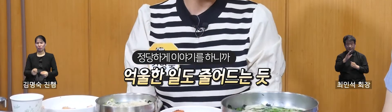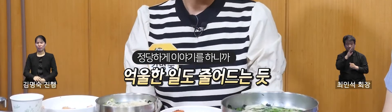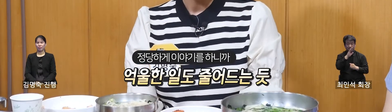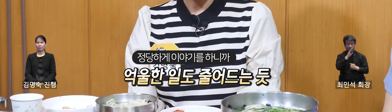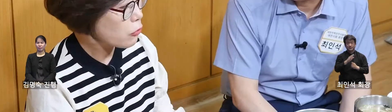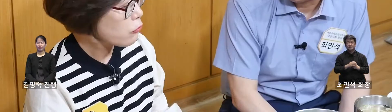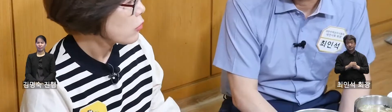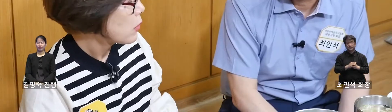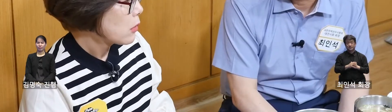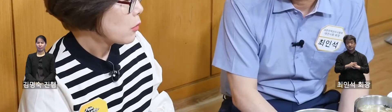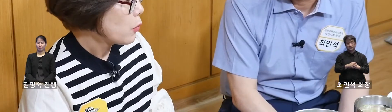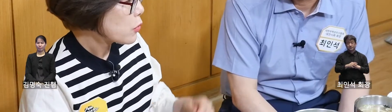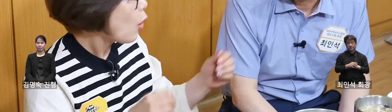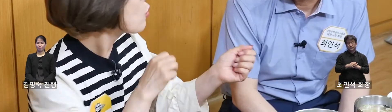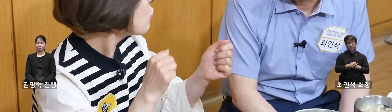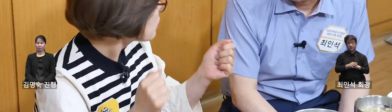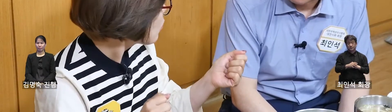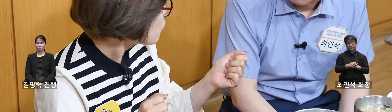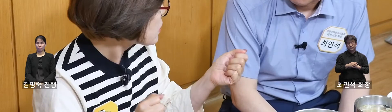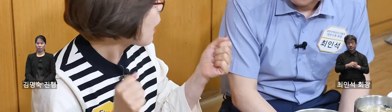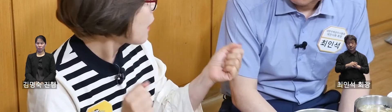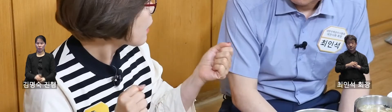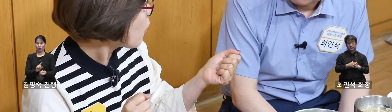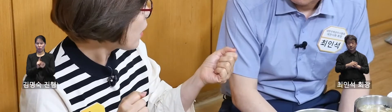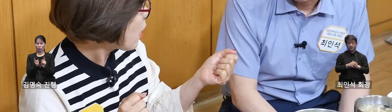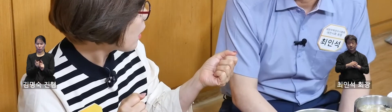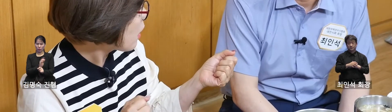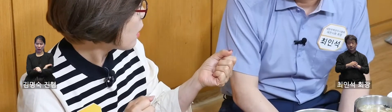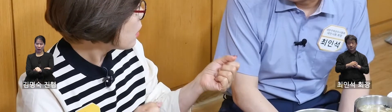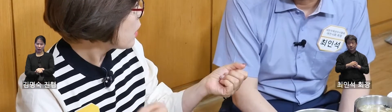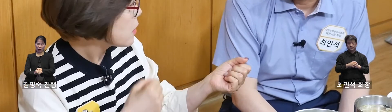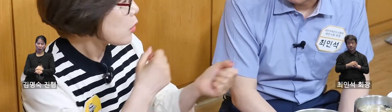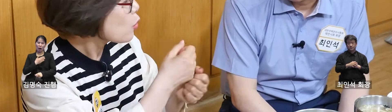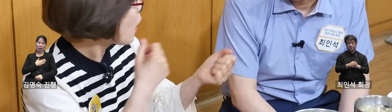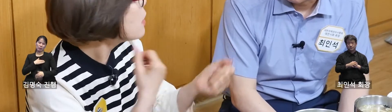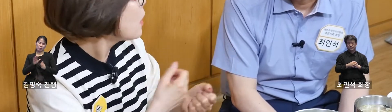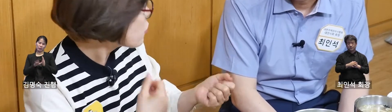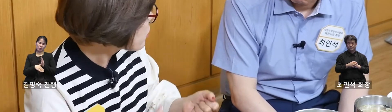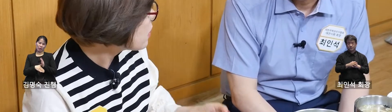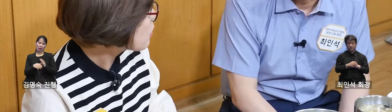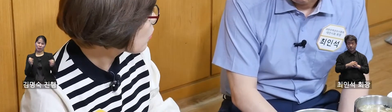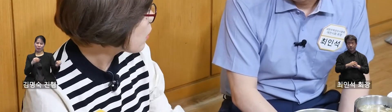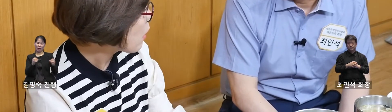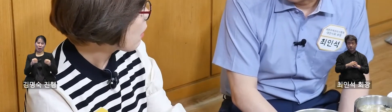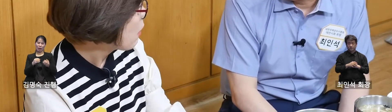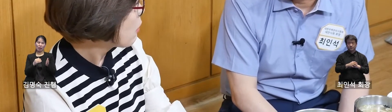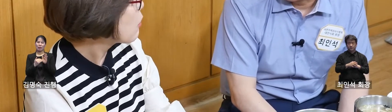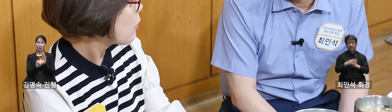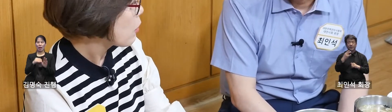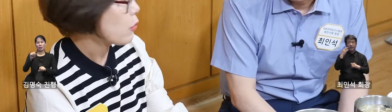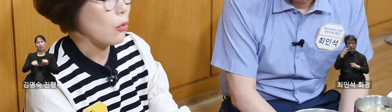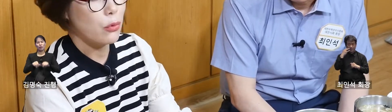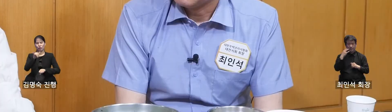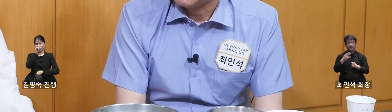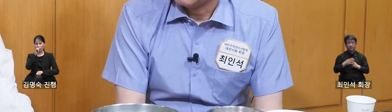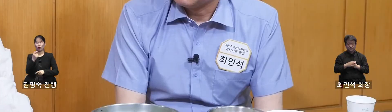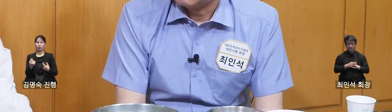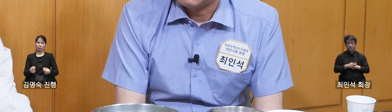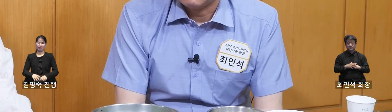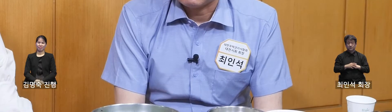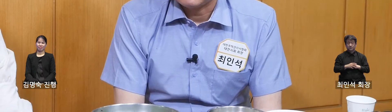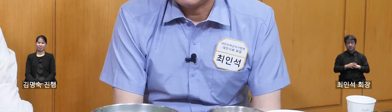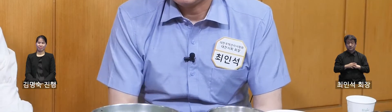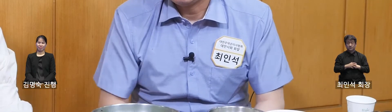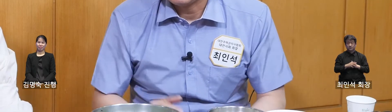그렇습니다. 거기 가면 그러니까. 뭐 서로 그것도 잘 알아야 예, 서로 대응할 수 있는 건데 예.